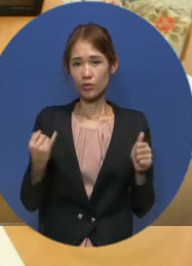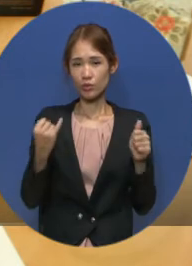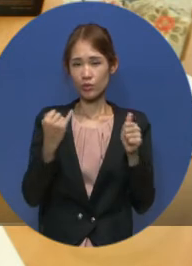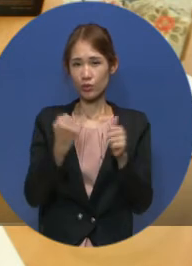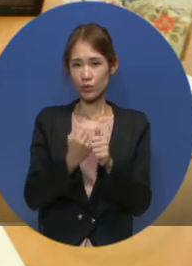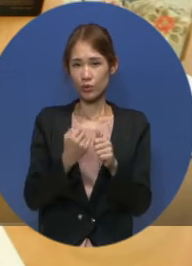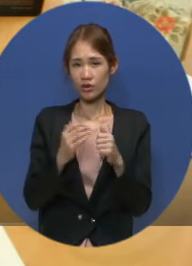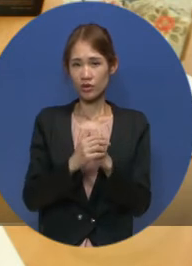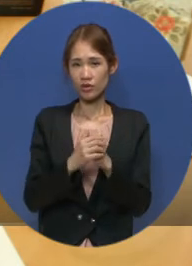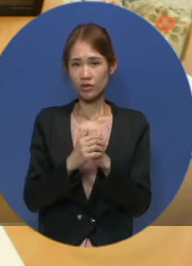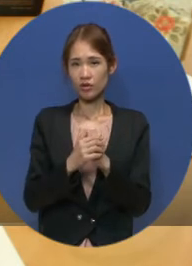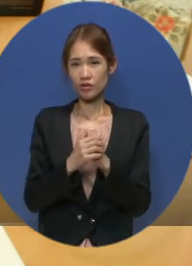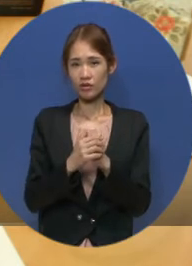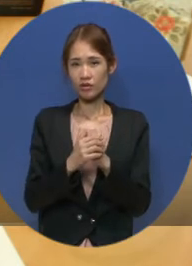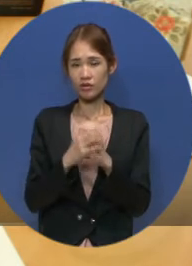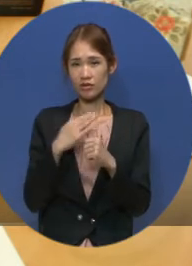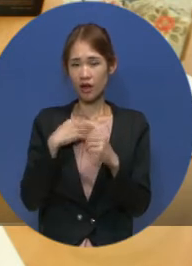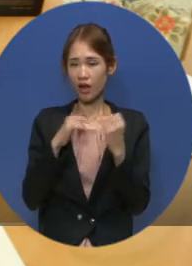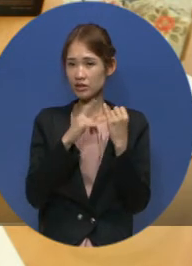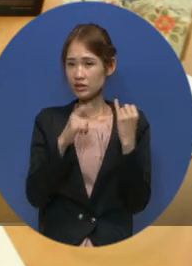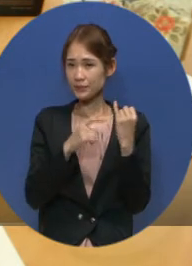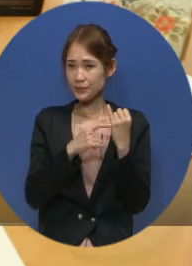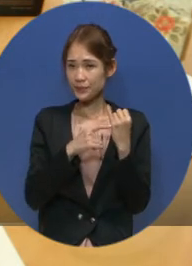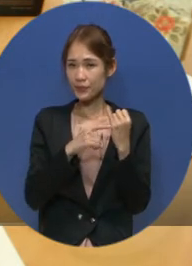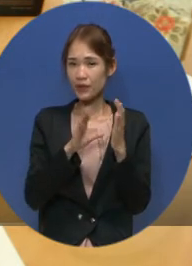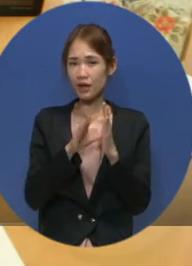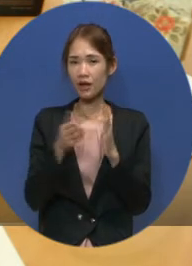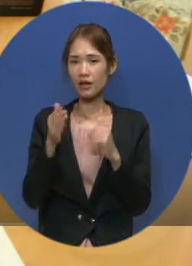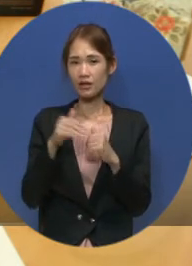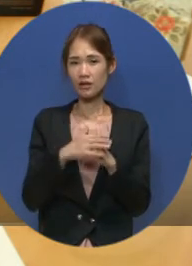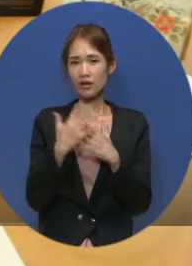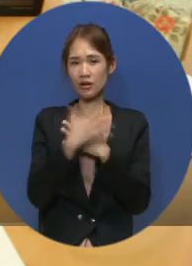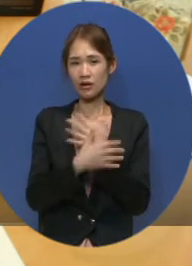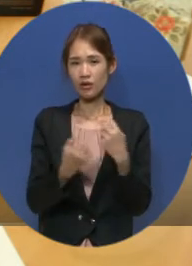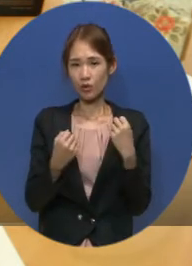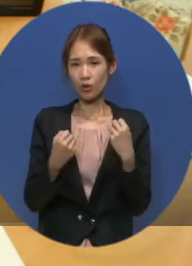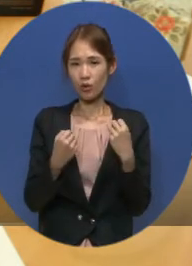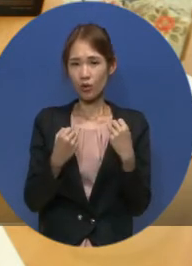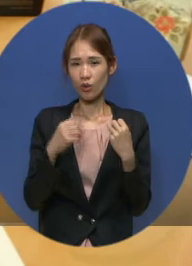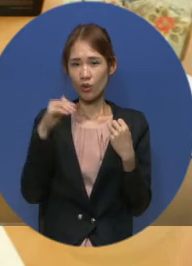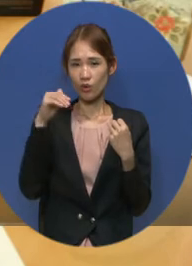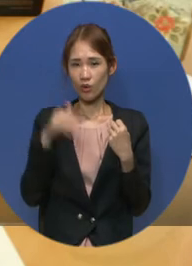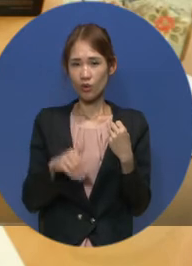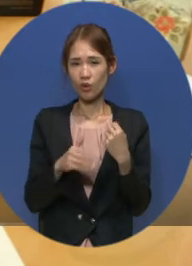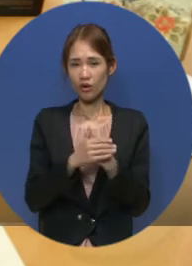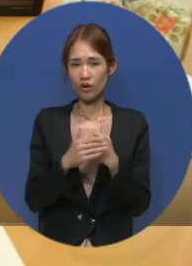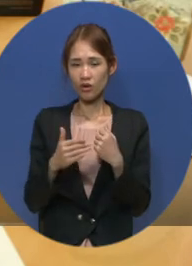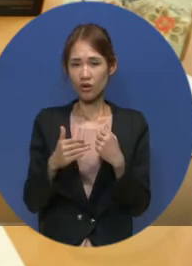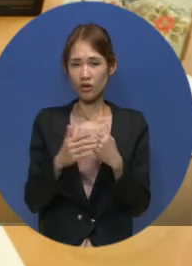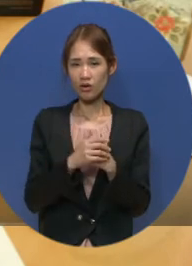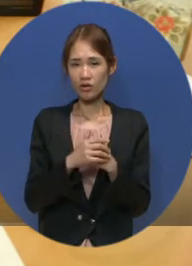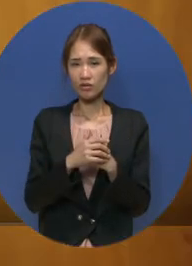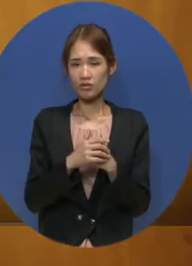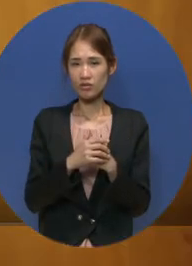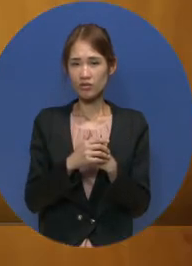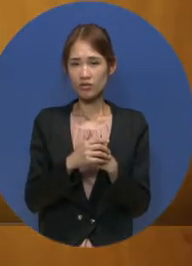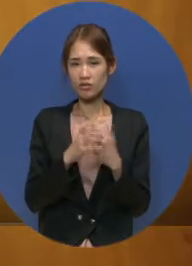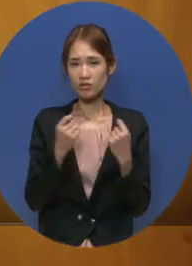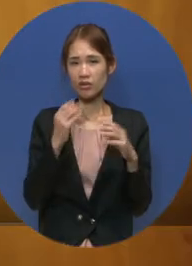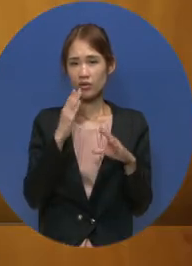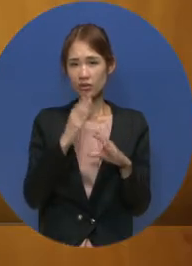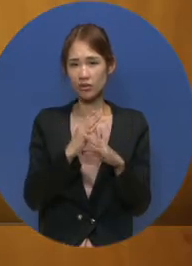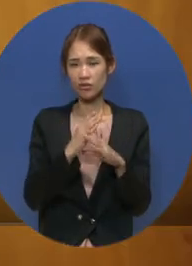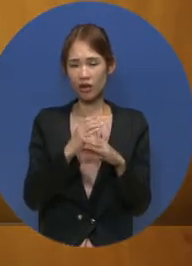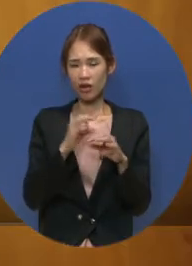하고 아이를 가졌는데 그때 이제 제가 아이가 좀 굉장히 건강이 안 좋고 그렇게 하다